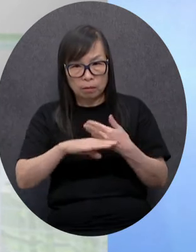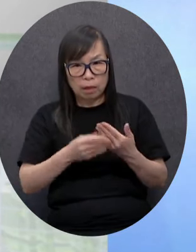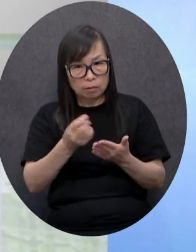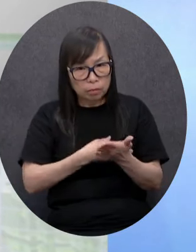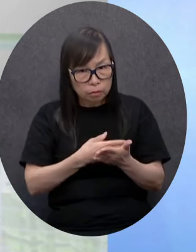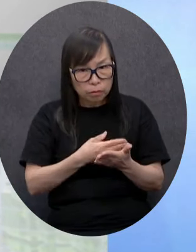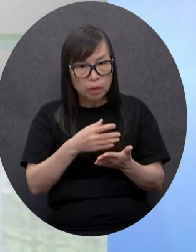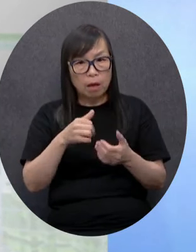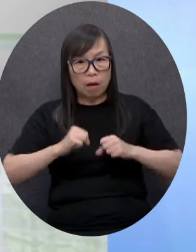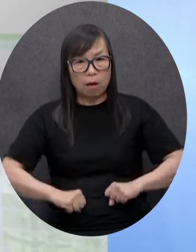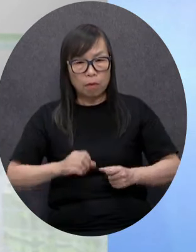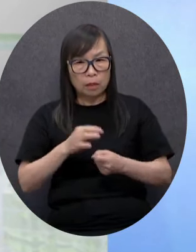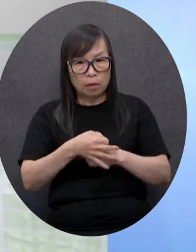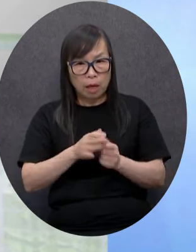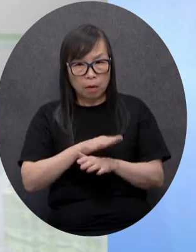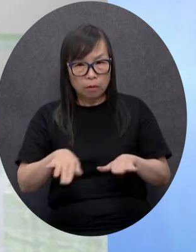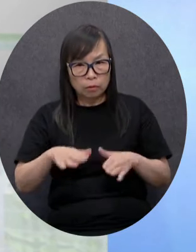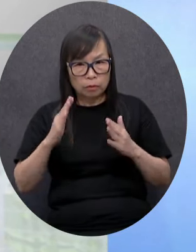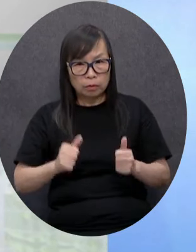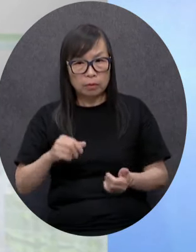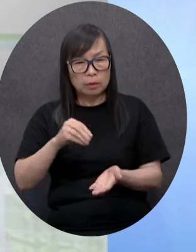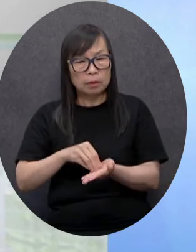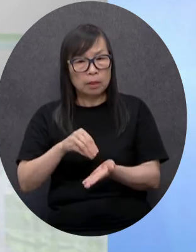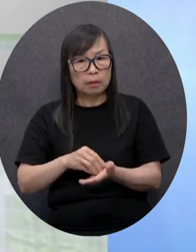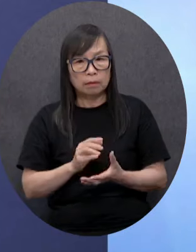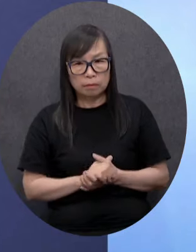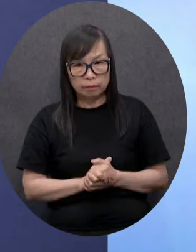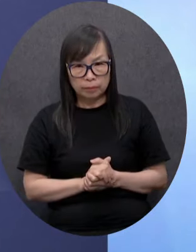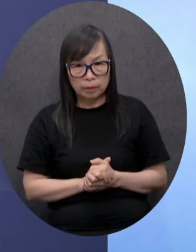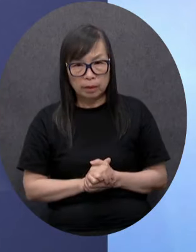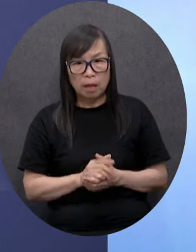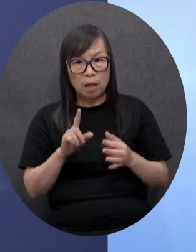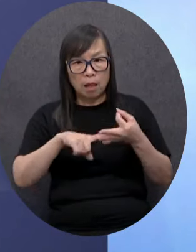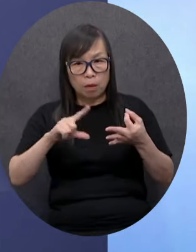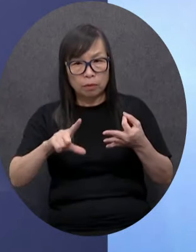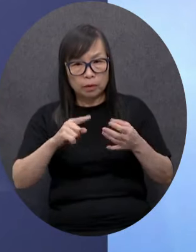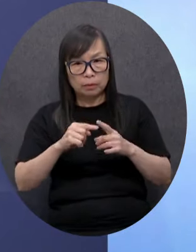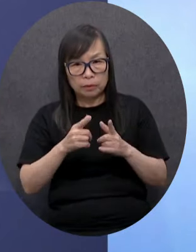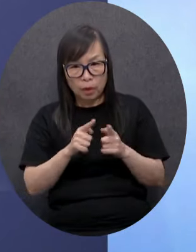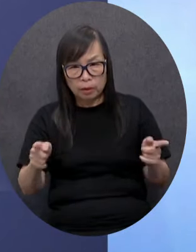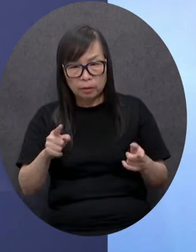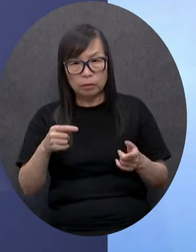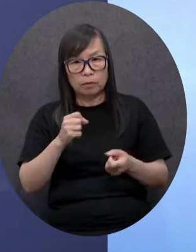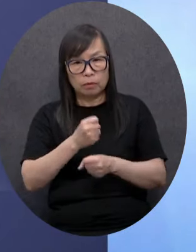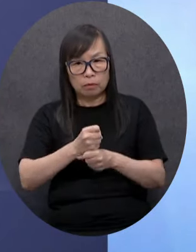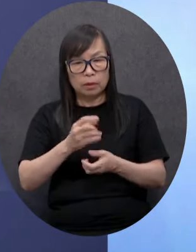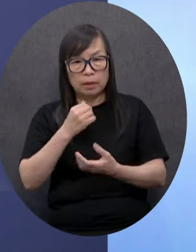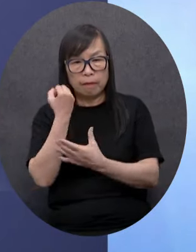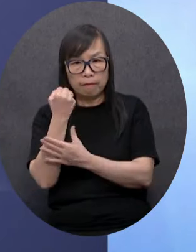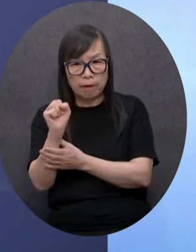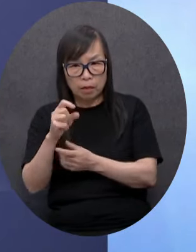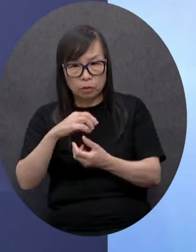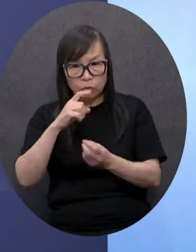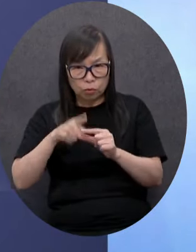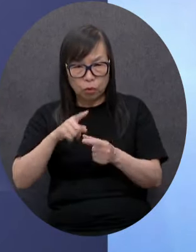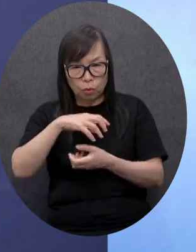施是捍卫国家安全的正当必要之举。 罗冠聪等人长期从事反中乱港